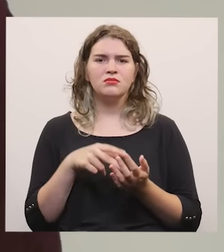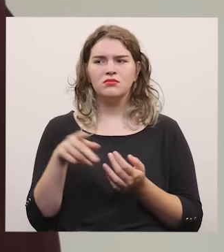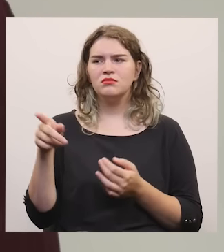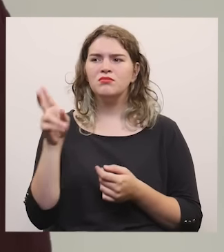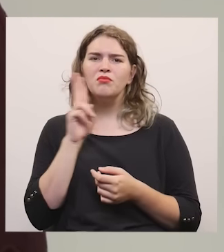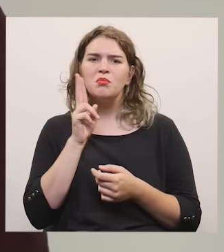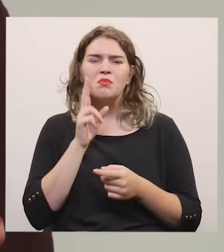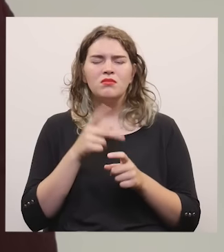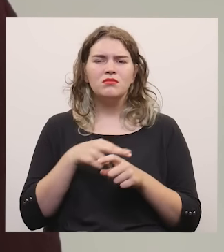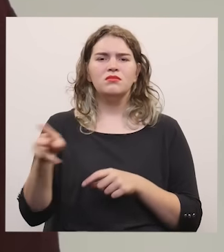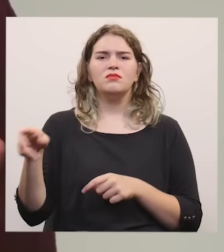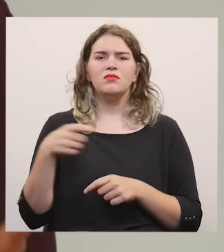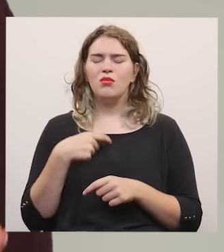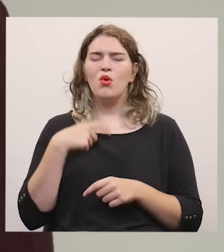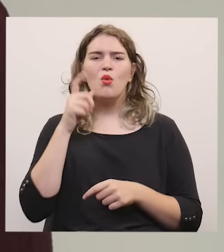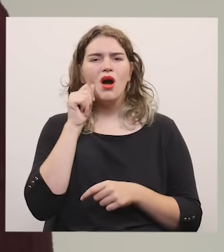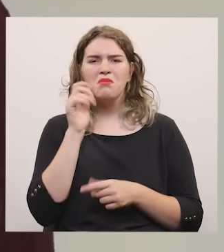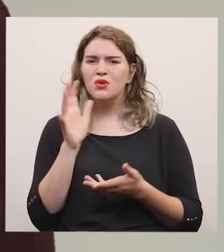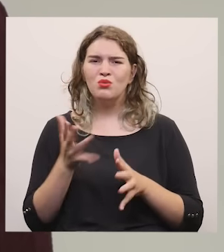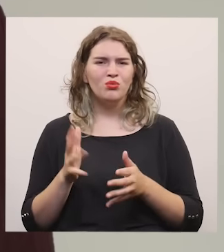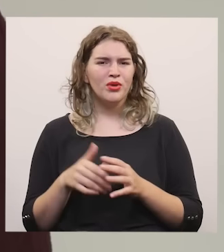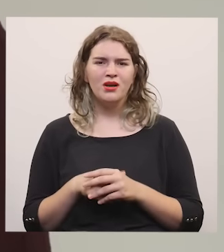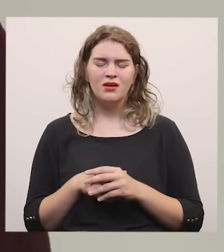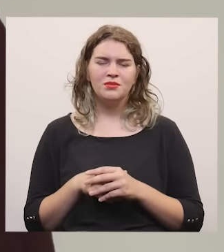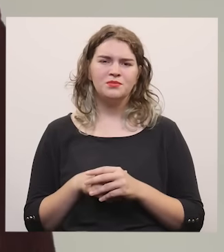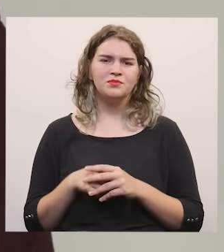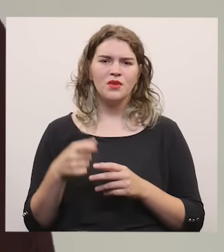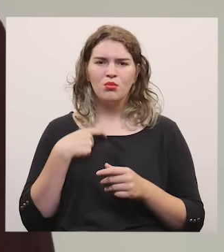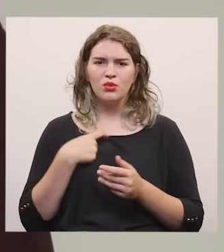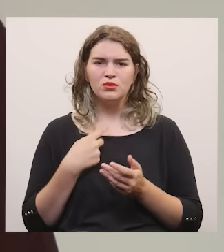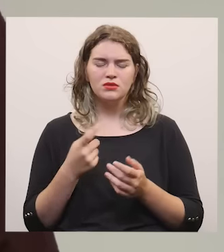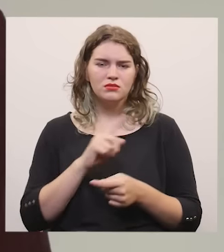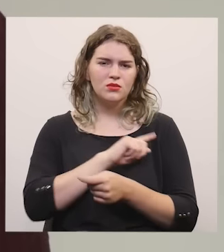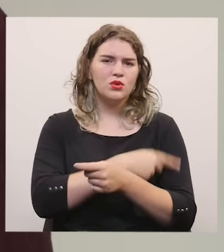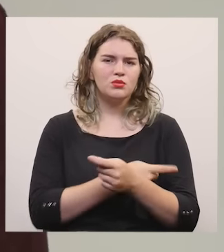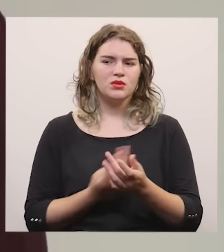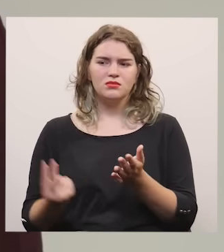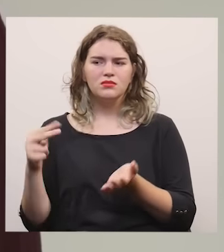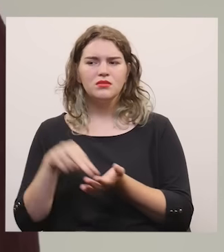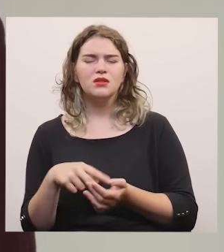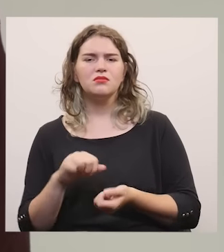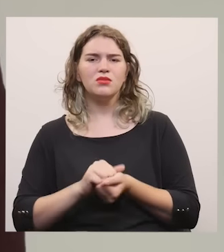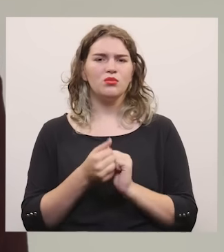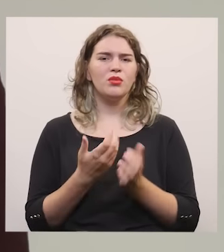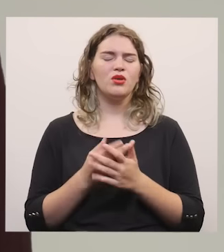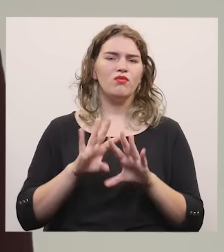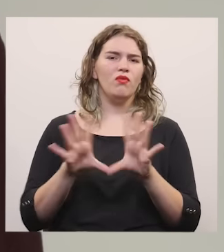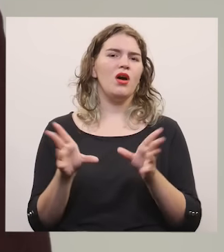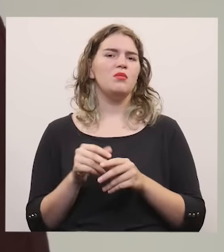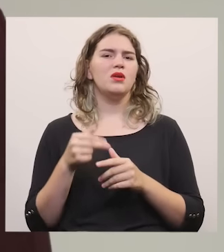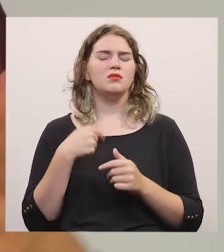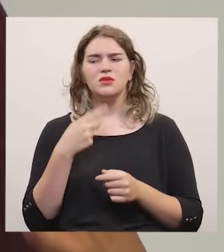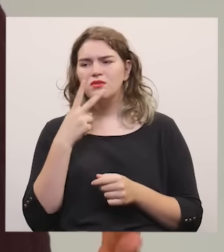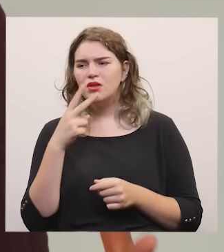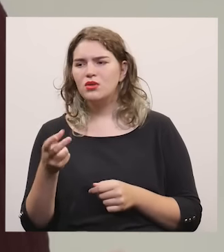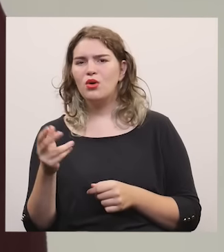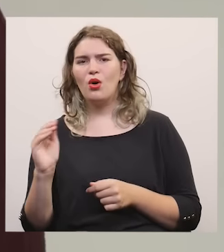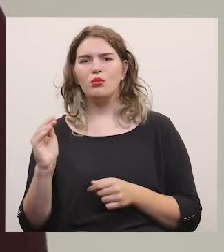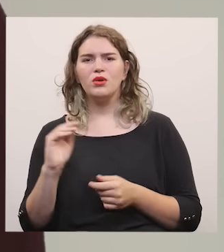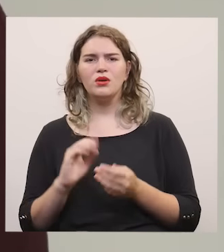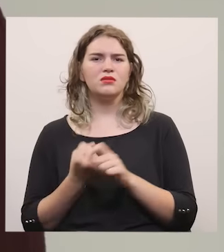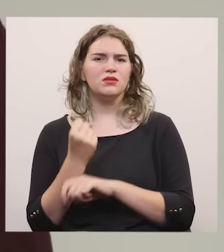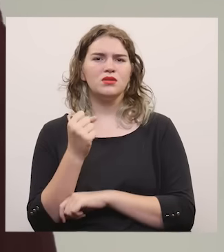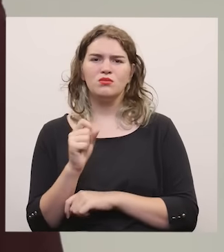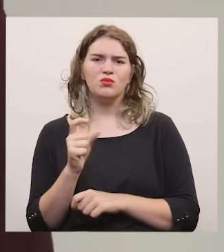mergi până la baie, să își pună problema așa oamenii. Mă, am puterea asta să mă ridic, eu știu, să lupt pentru familia mea, să fac ceva, să, nu știu, să-mi văd copiii cum